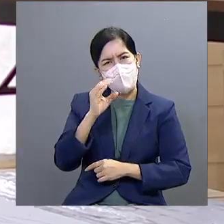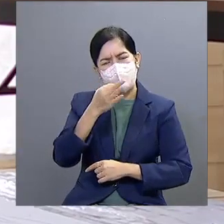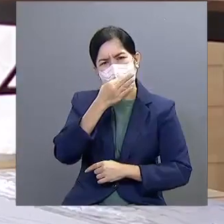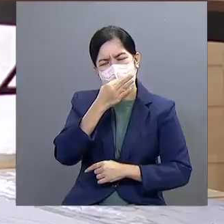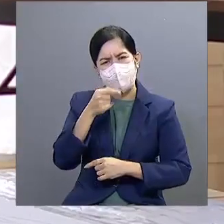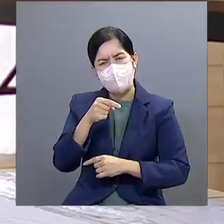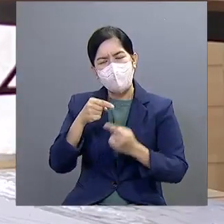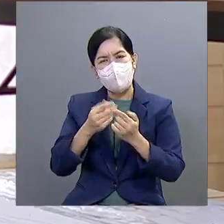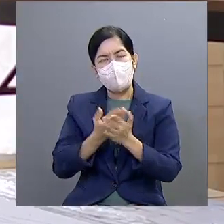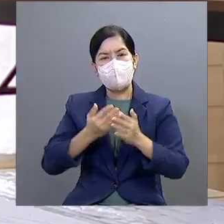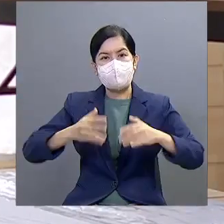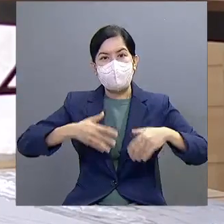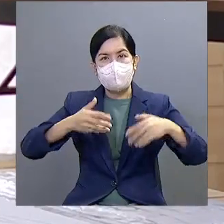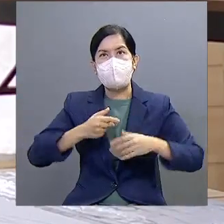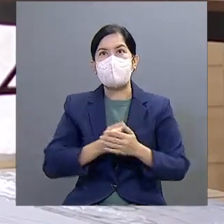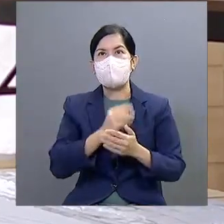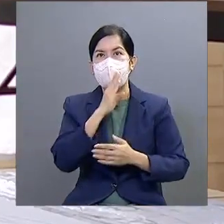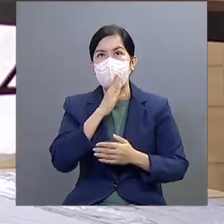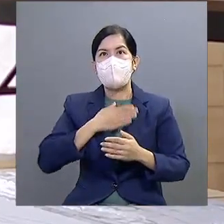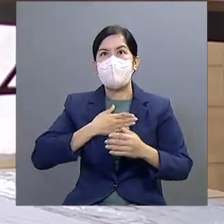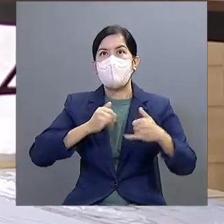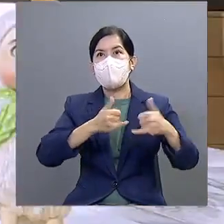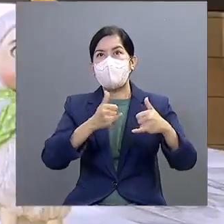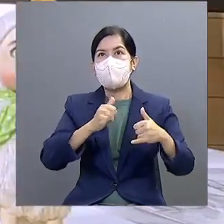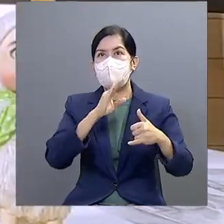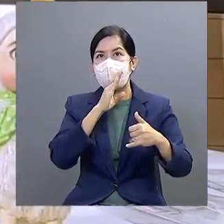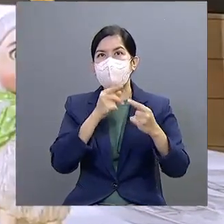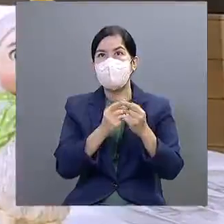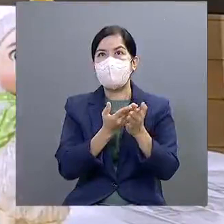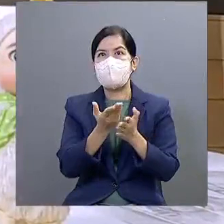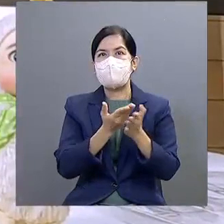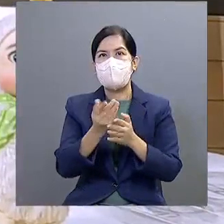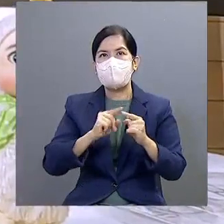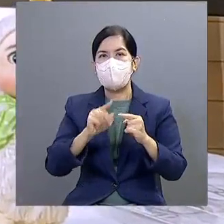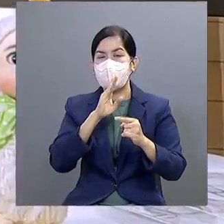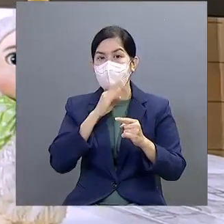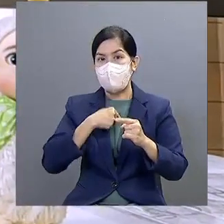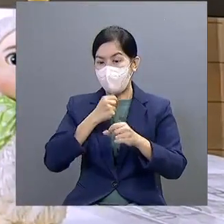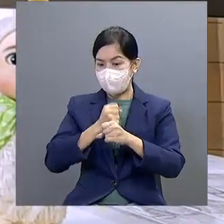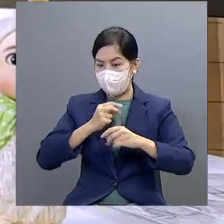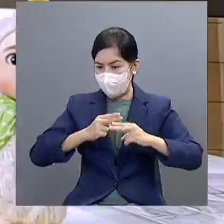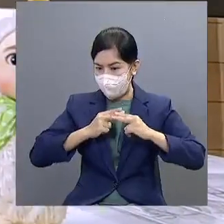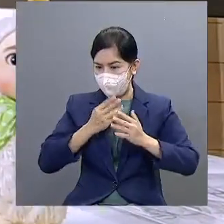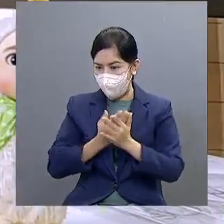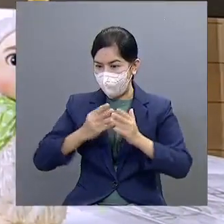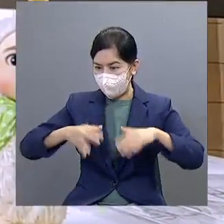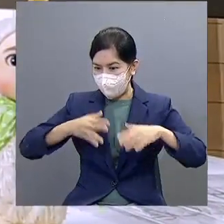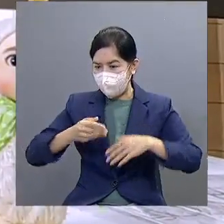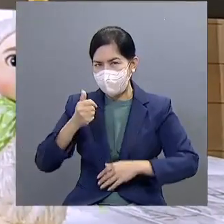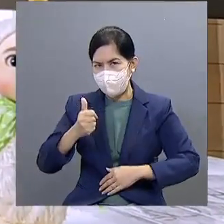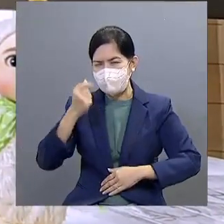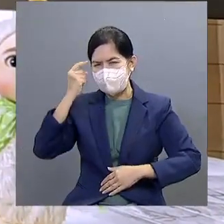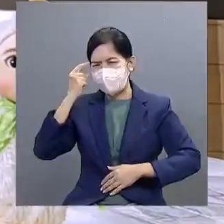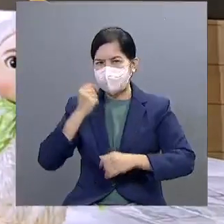ราจะเล่นอย่างเดียวเราก็คือจ่ายอย่างเดียวเราก็อยากได้รับเงินกลับมาบ้างนะคะก็เริ่มคิดว่าเราเนี่ยน่าจะได้ทำตุ๊กตา